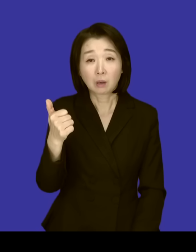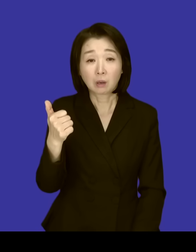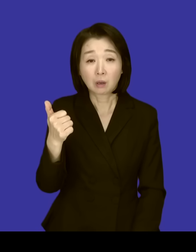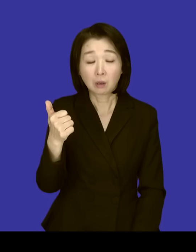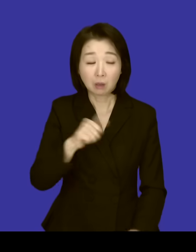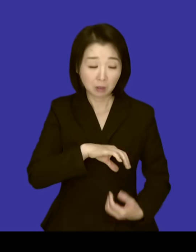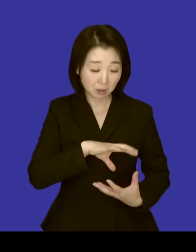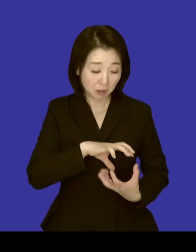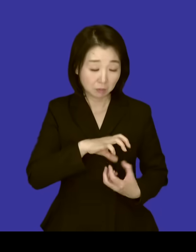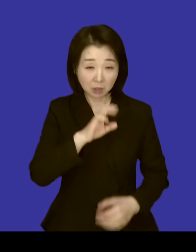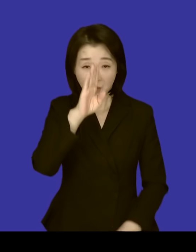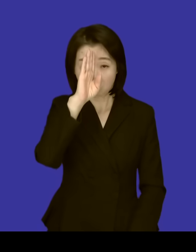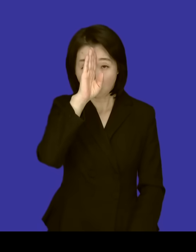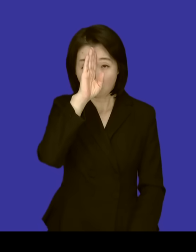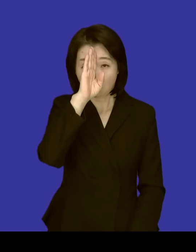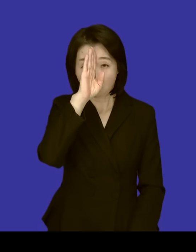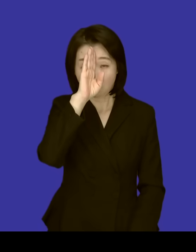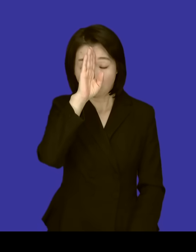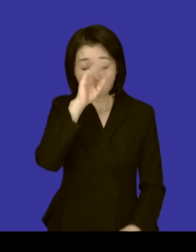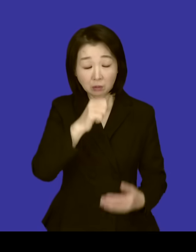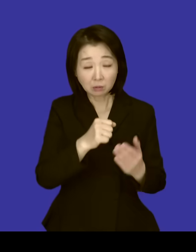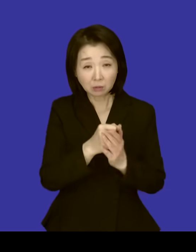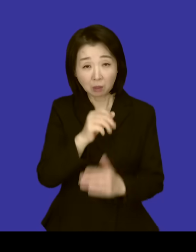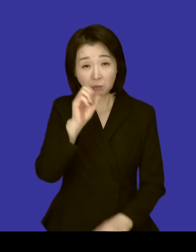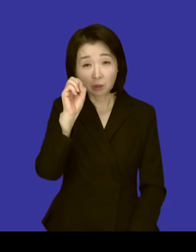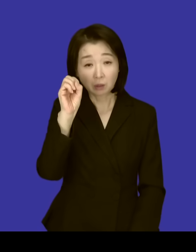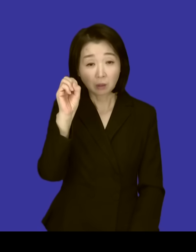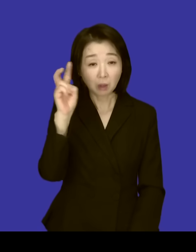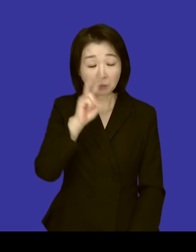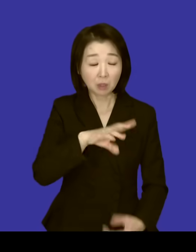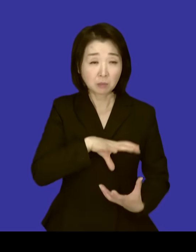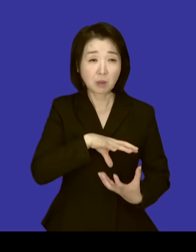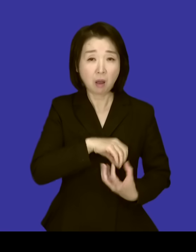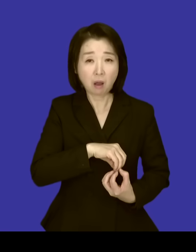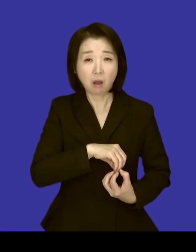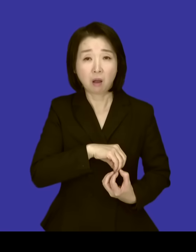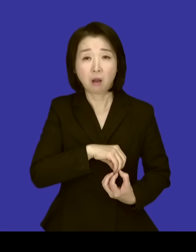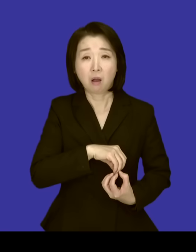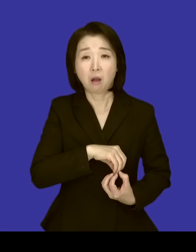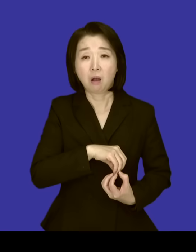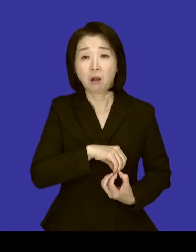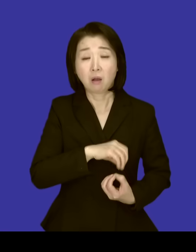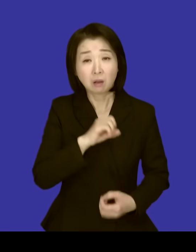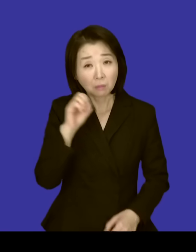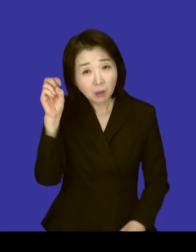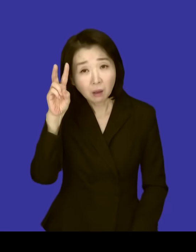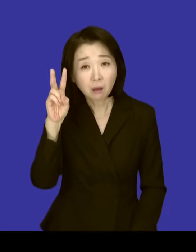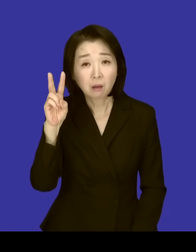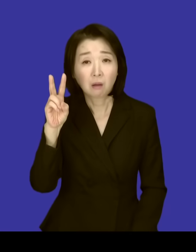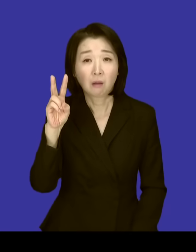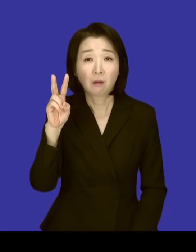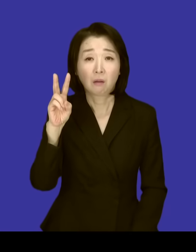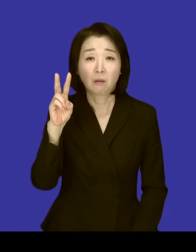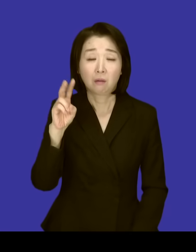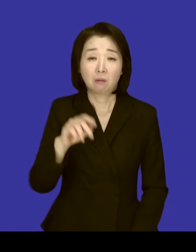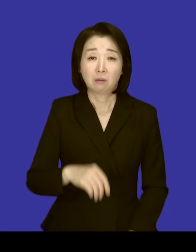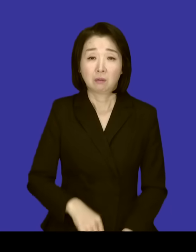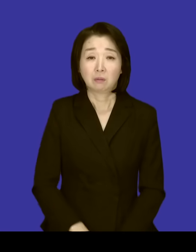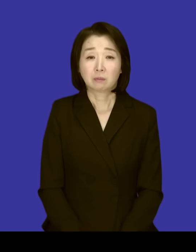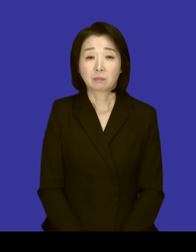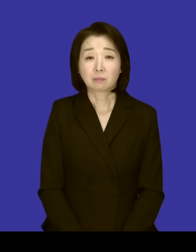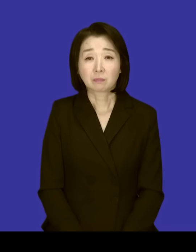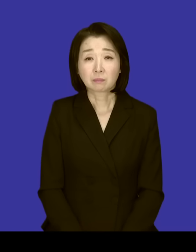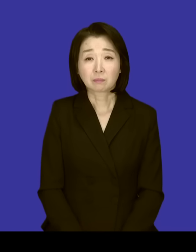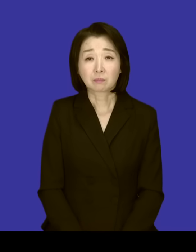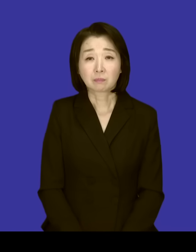그 심장병으로 인해서 갑자기 이제 심장마비가 오셔가지고 갑자기? 네. 그래서